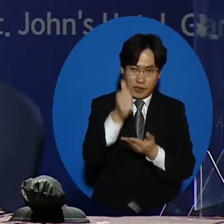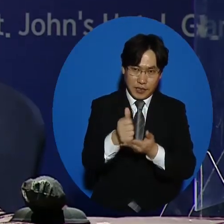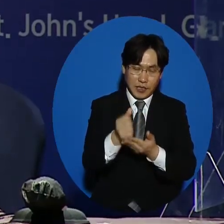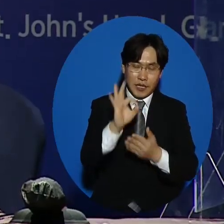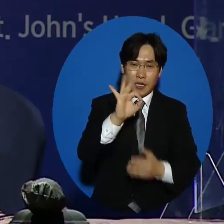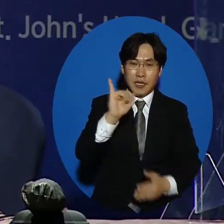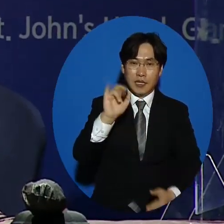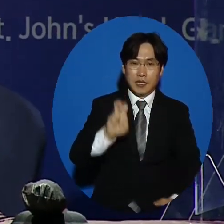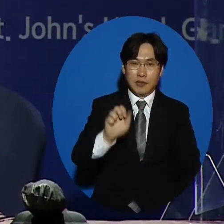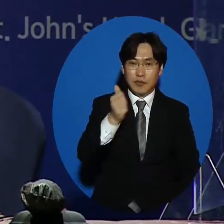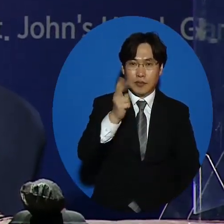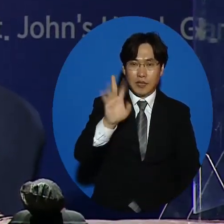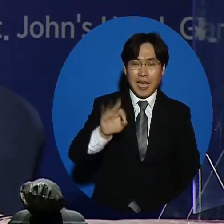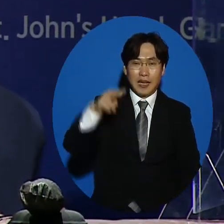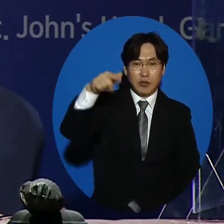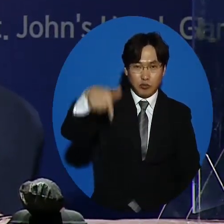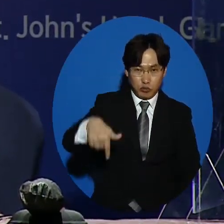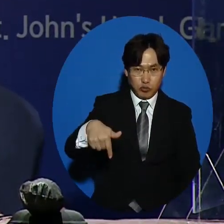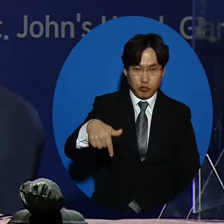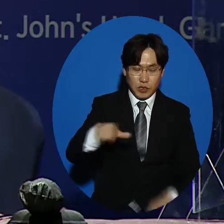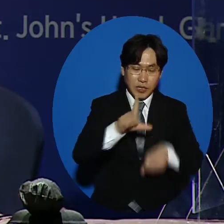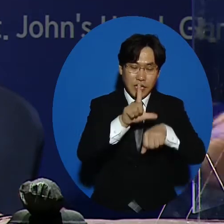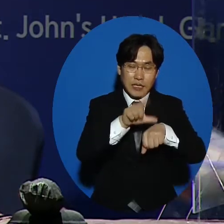10분 드리겠습니다.